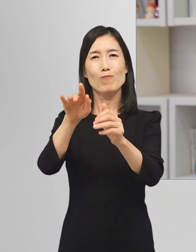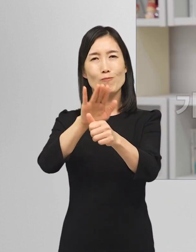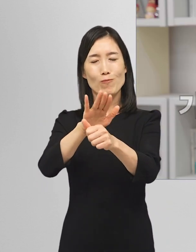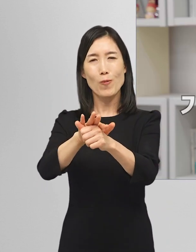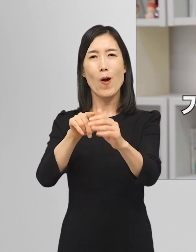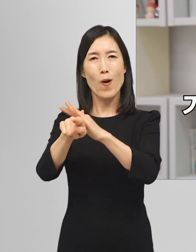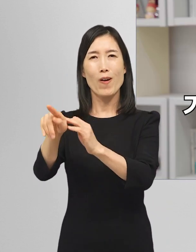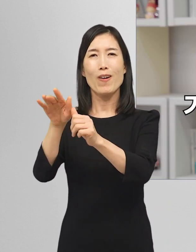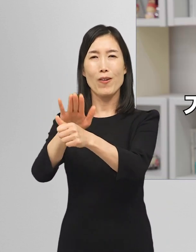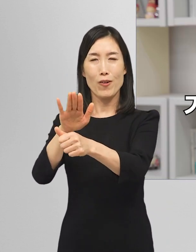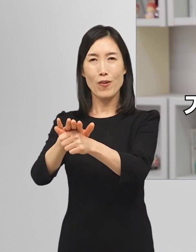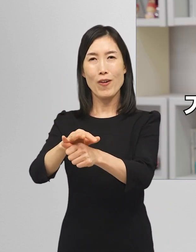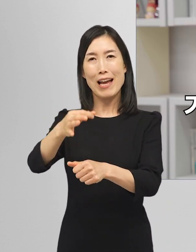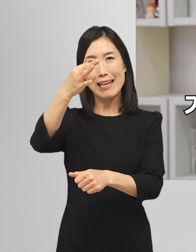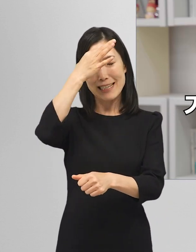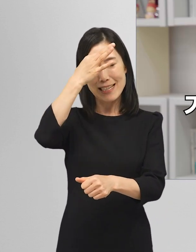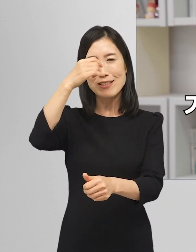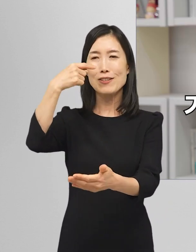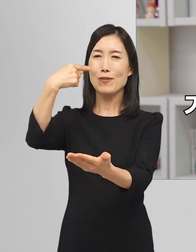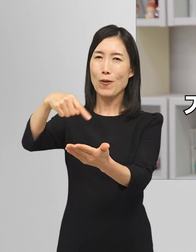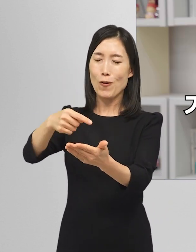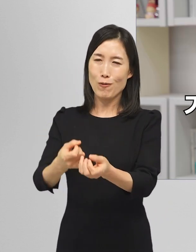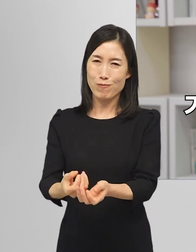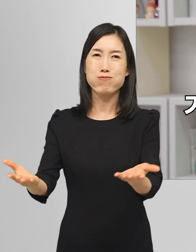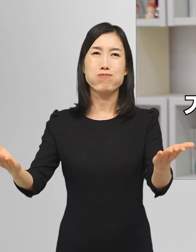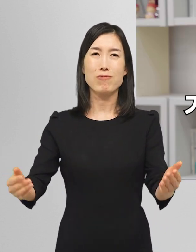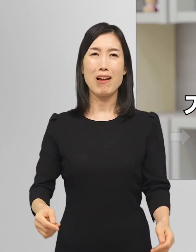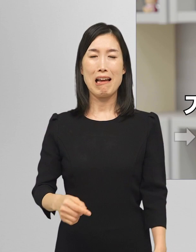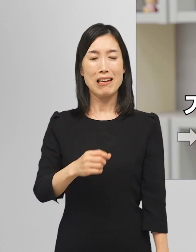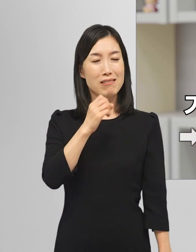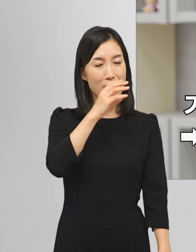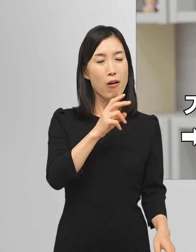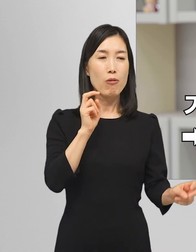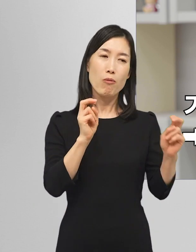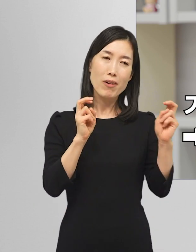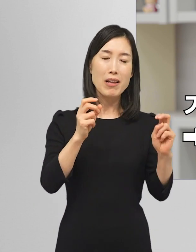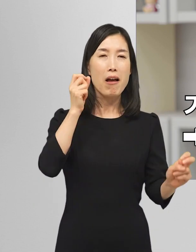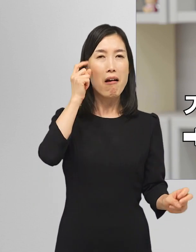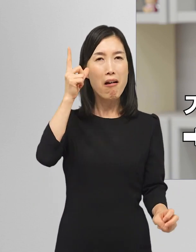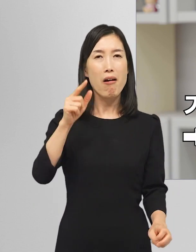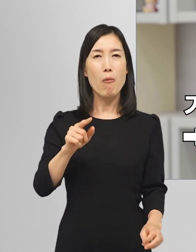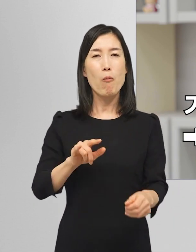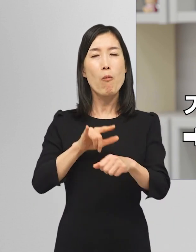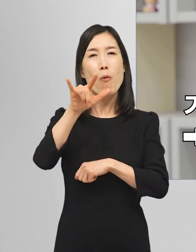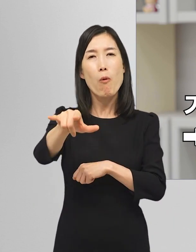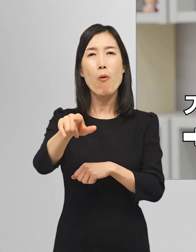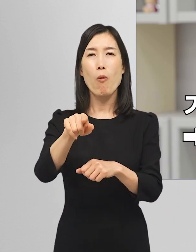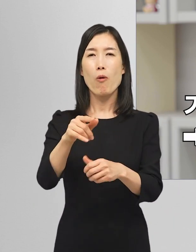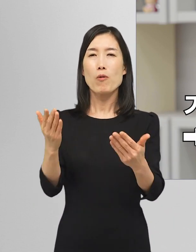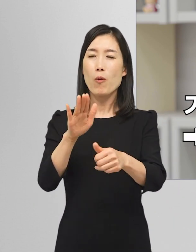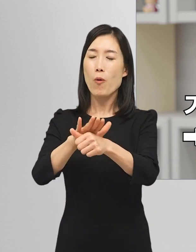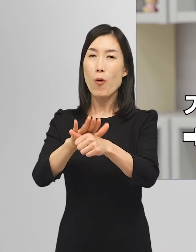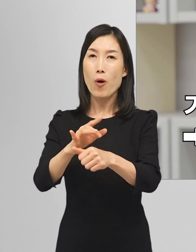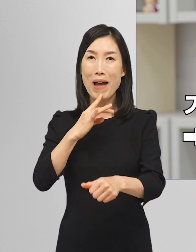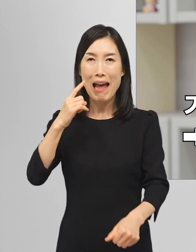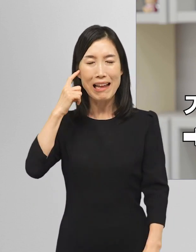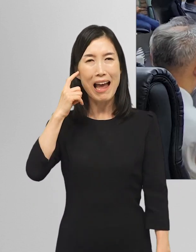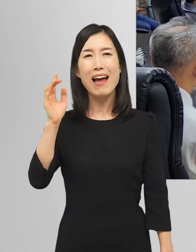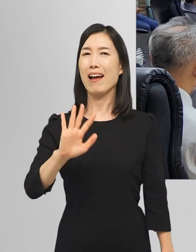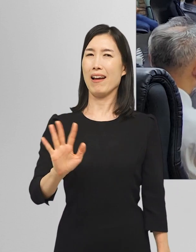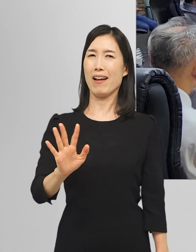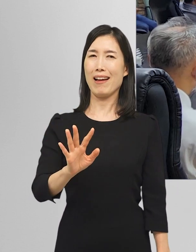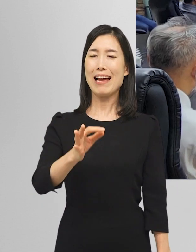있습니다. 단순히 기업과 인재가 진출하는 것뿐만 아니라 개발 경험이라든지 어떤 성장 노하우 같은 것을 동시에 공유해 주기